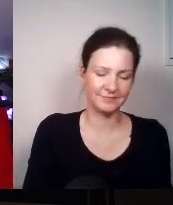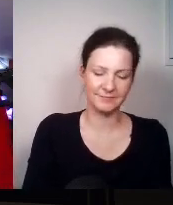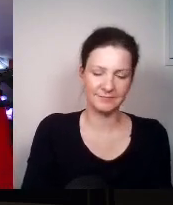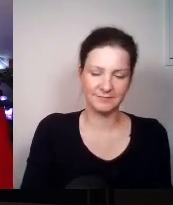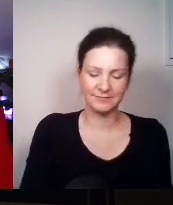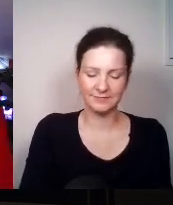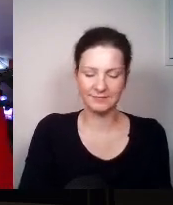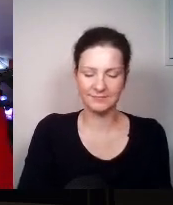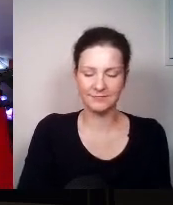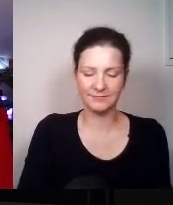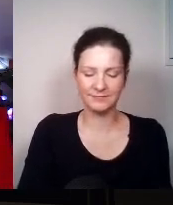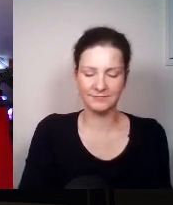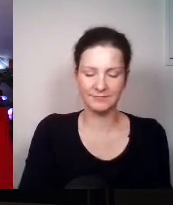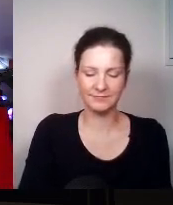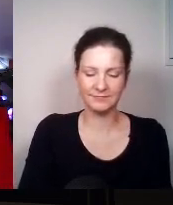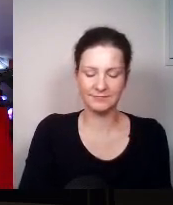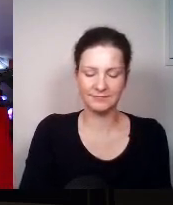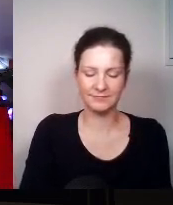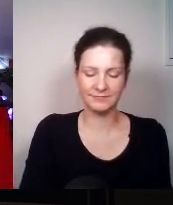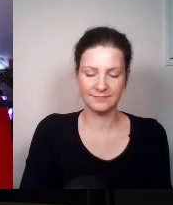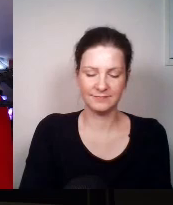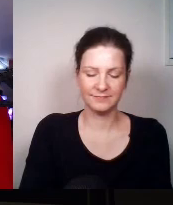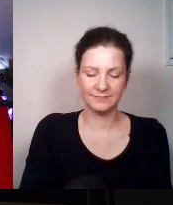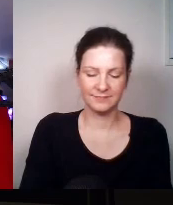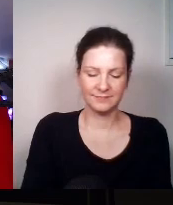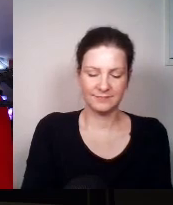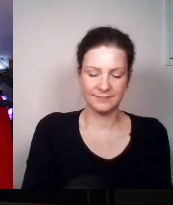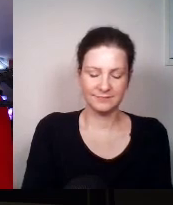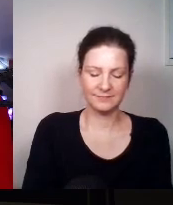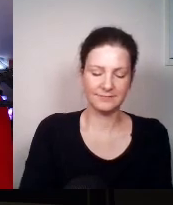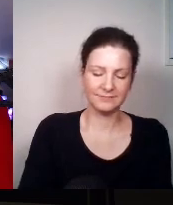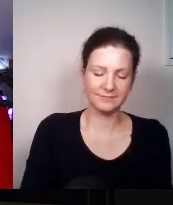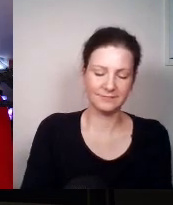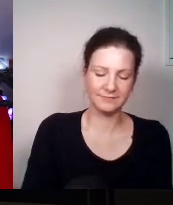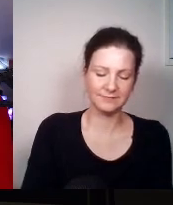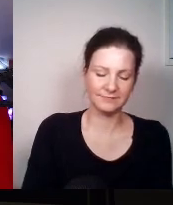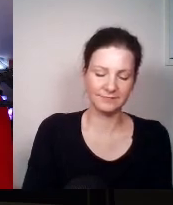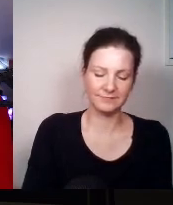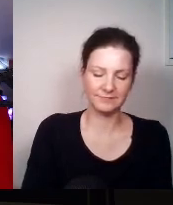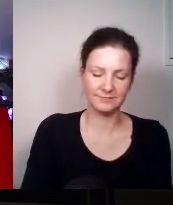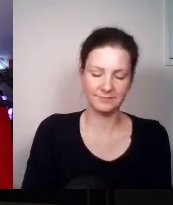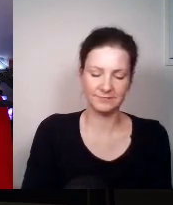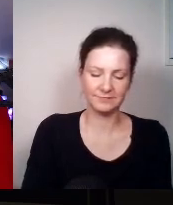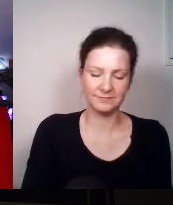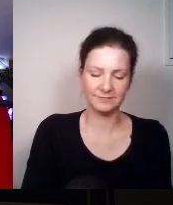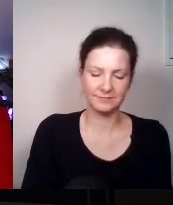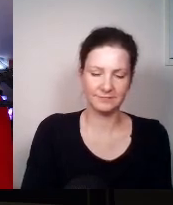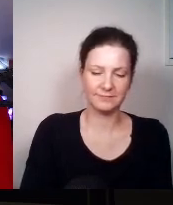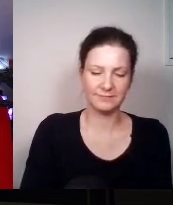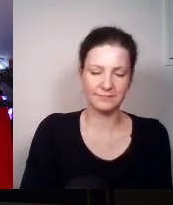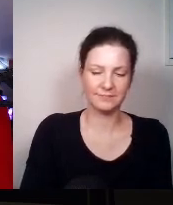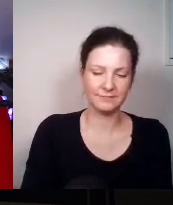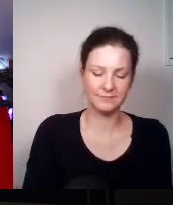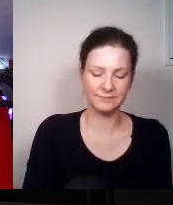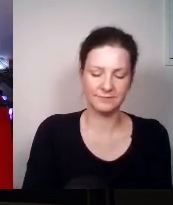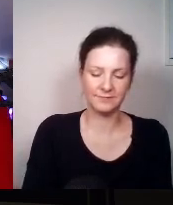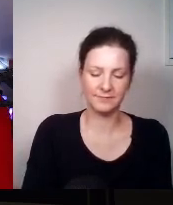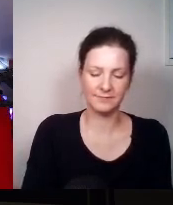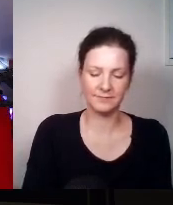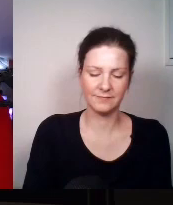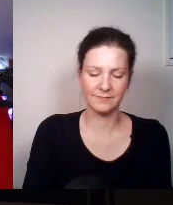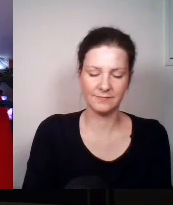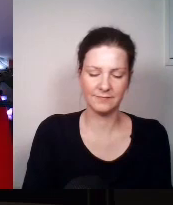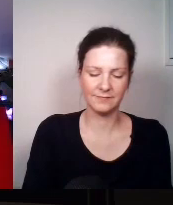uns politisch bewegen. Ihr als SPD-Delegierte müsst den radikalen Linken zeigen,